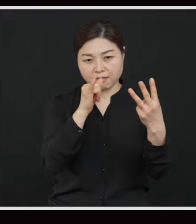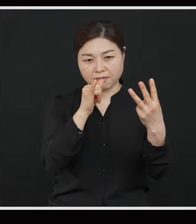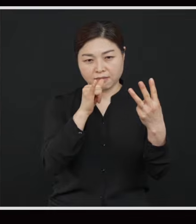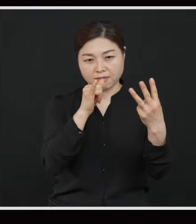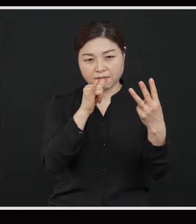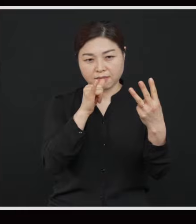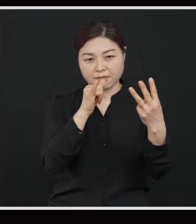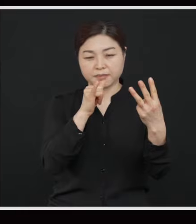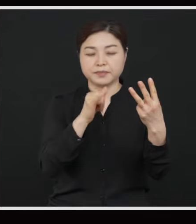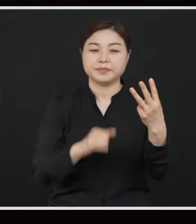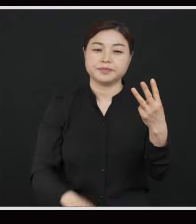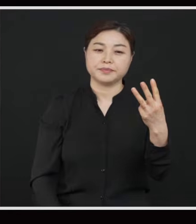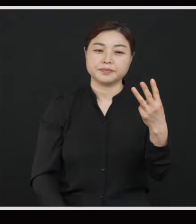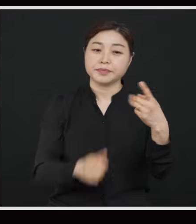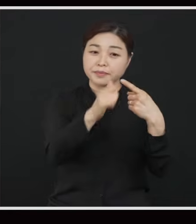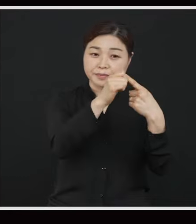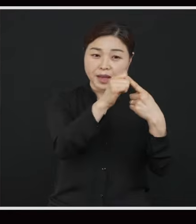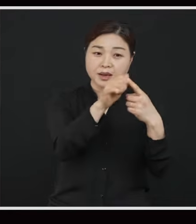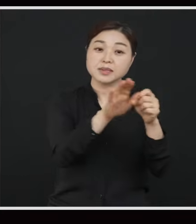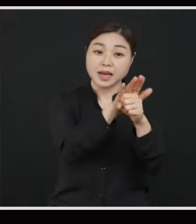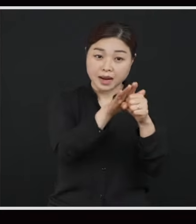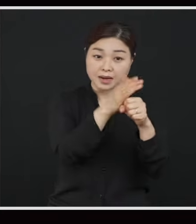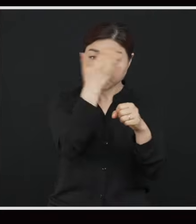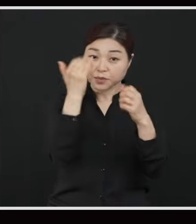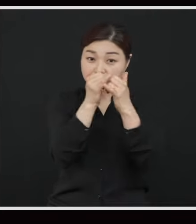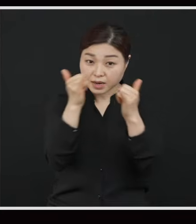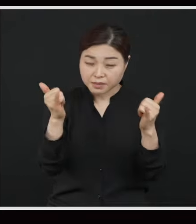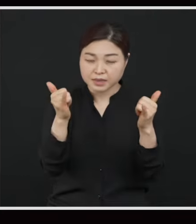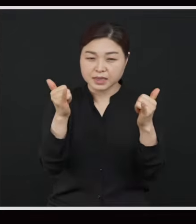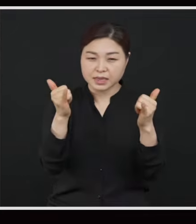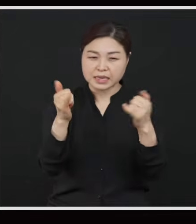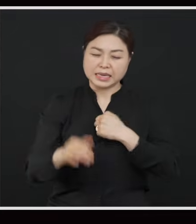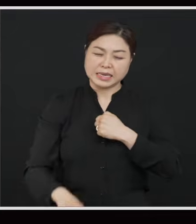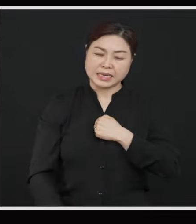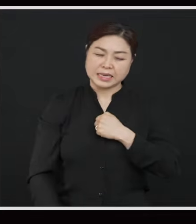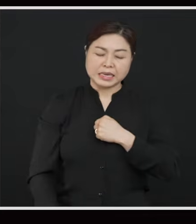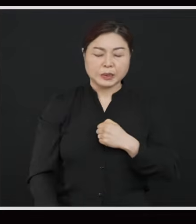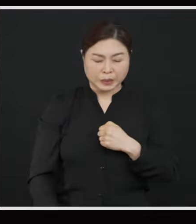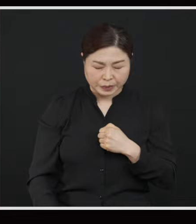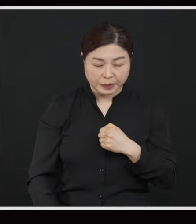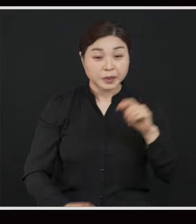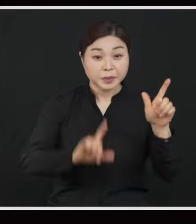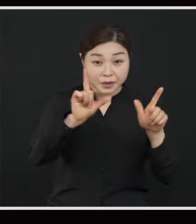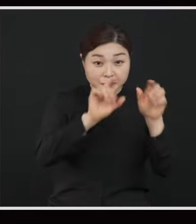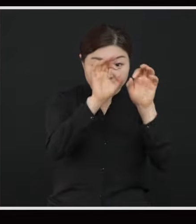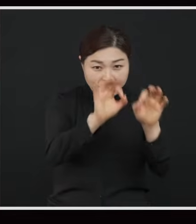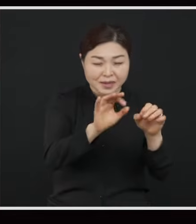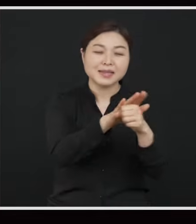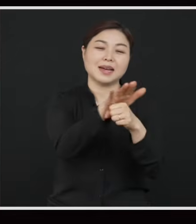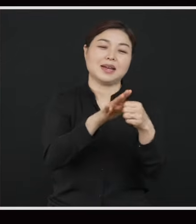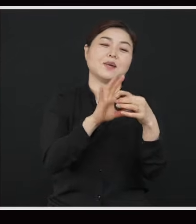있어. 사랑, 젊은이들은 한숨을 푹 쉬면 보나마나 사랑 문제입니다.